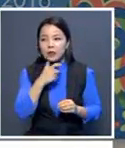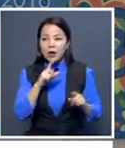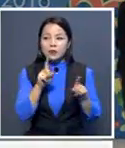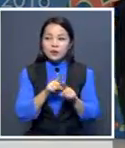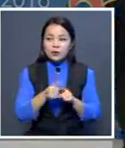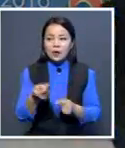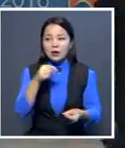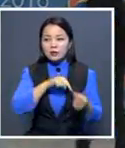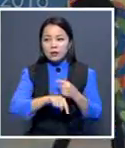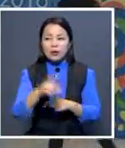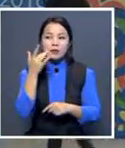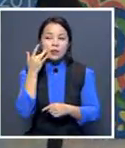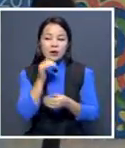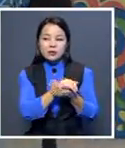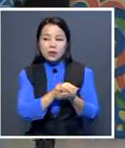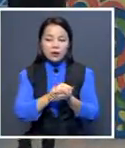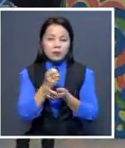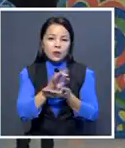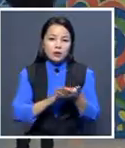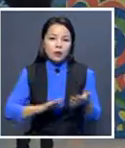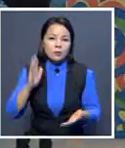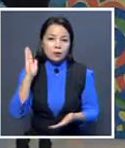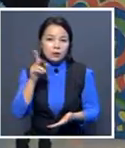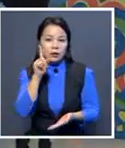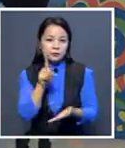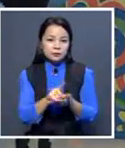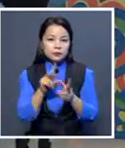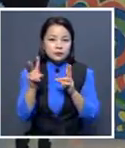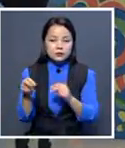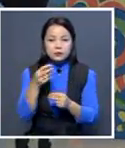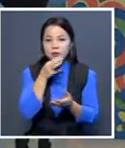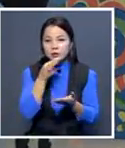арасындағы өзара ынтымақтастыққа шақырады деген пікірдеміз.